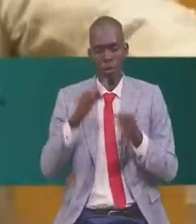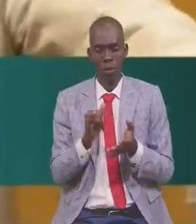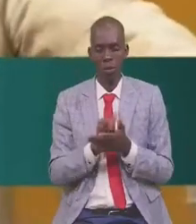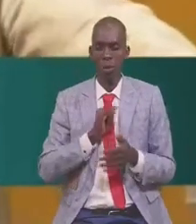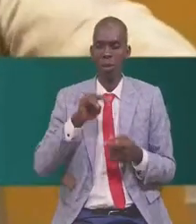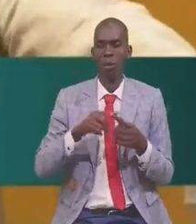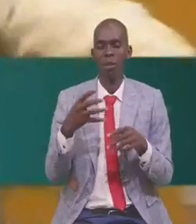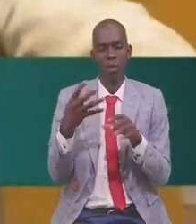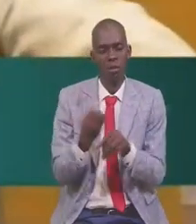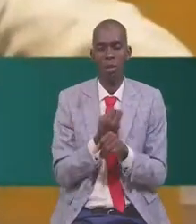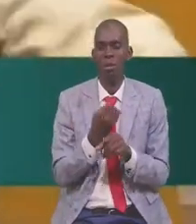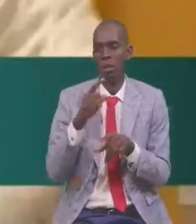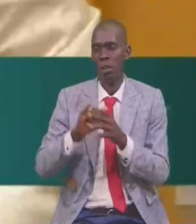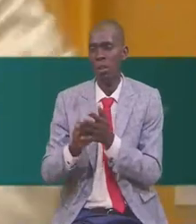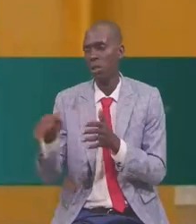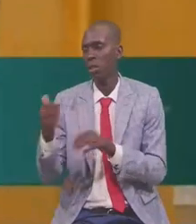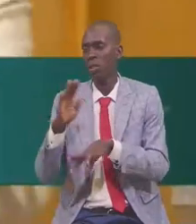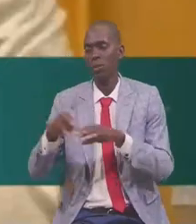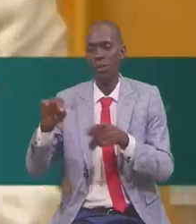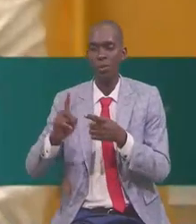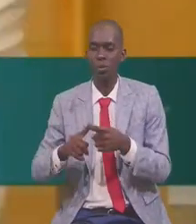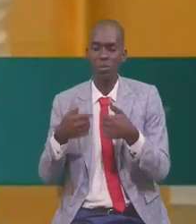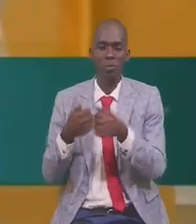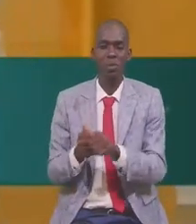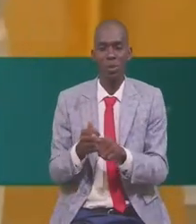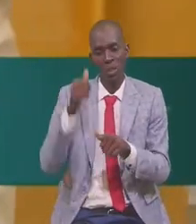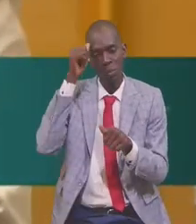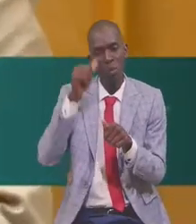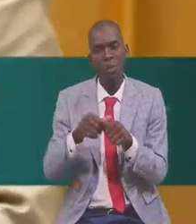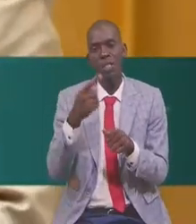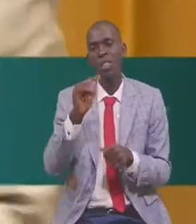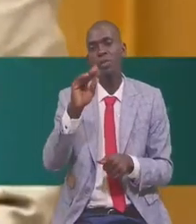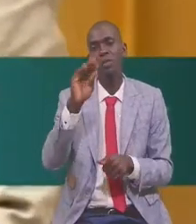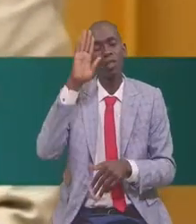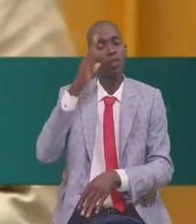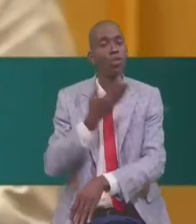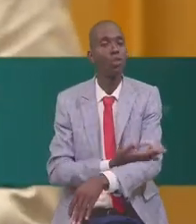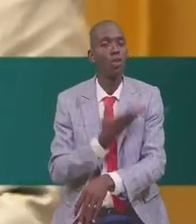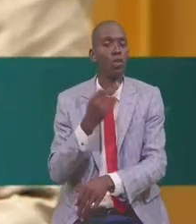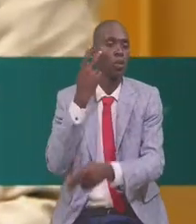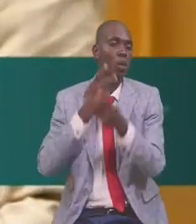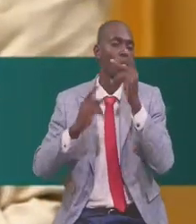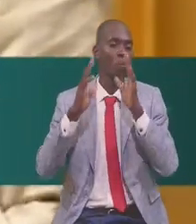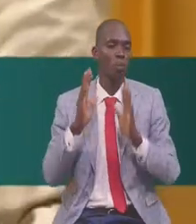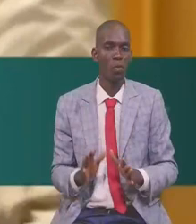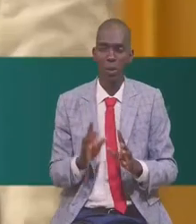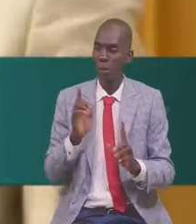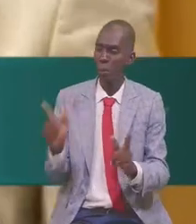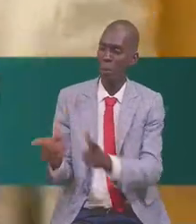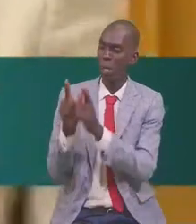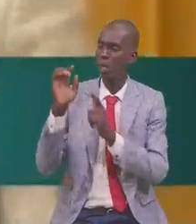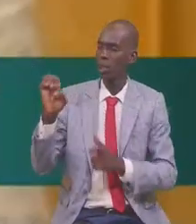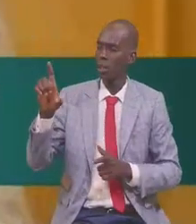les 50 fils des prophètes. Est-ce que tu sais que l'Éternel va enlever ton maître de toi aujourd'hui? Et il